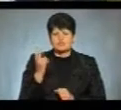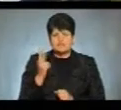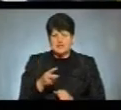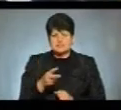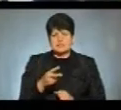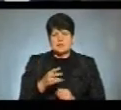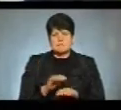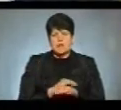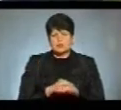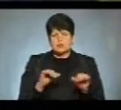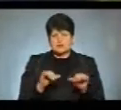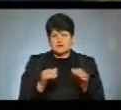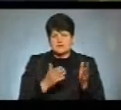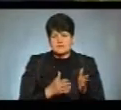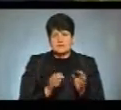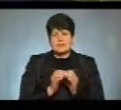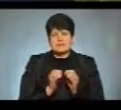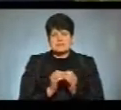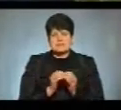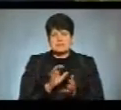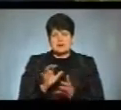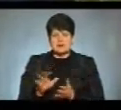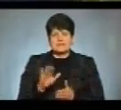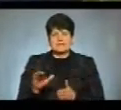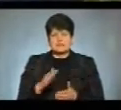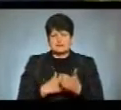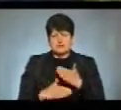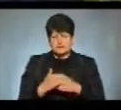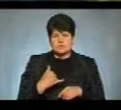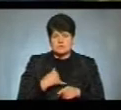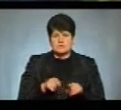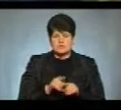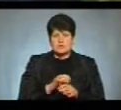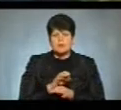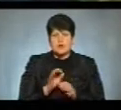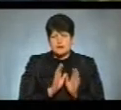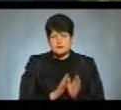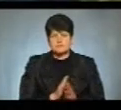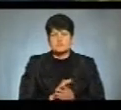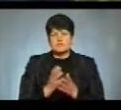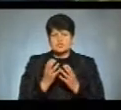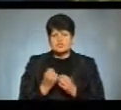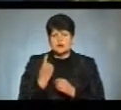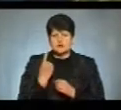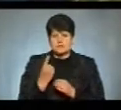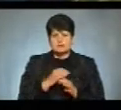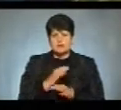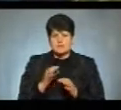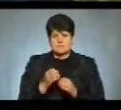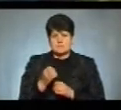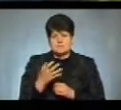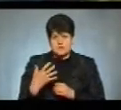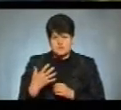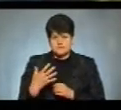благодійну їдальню, 10 пакетів для дітей з інвалідністю. У нас також є проект, і ще на один проект, здається,